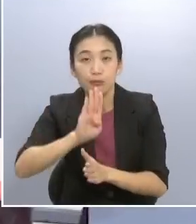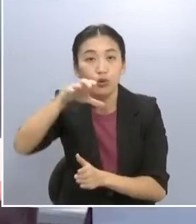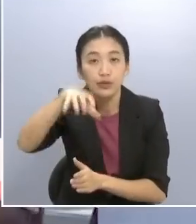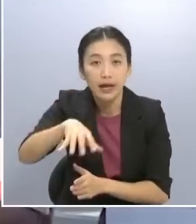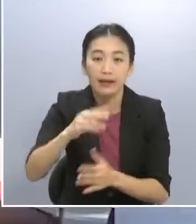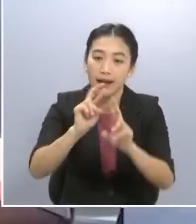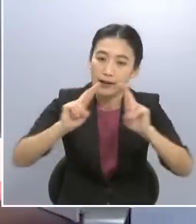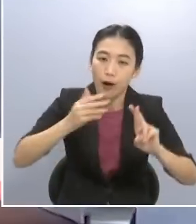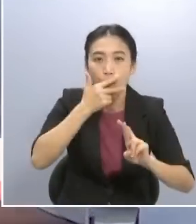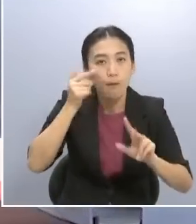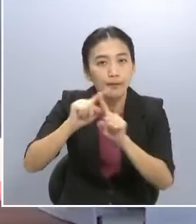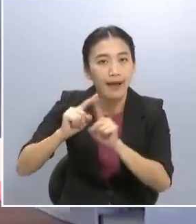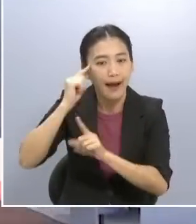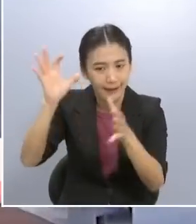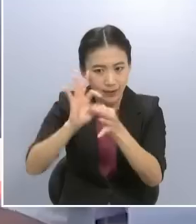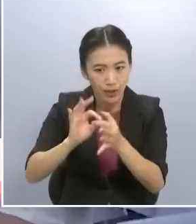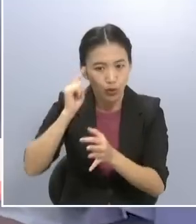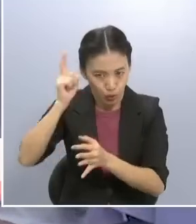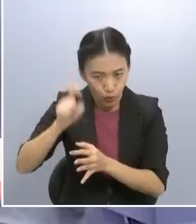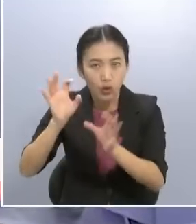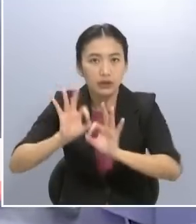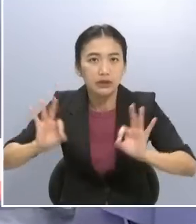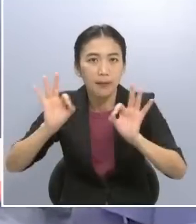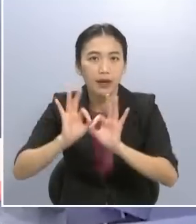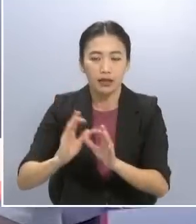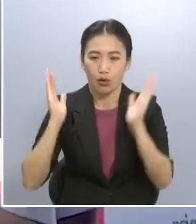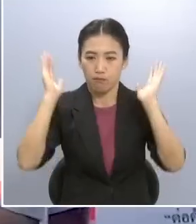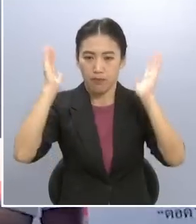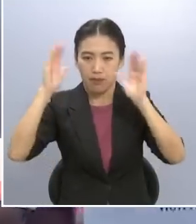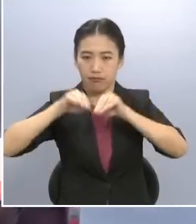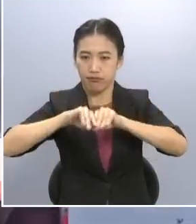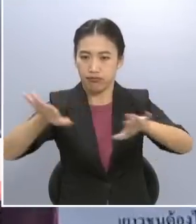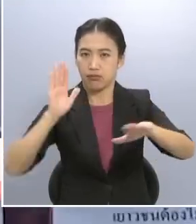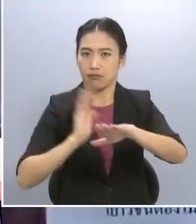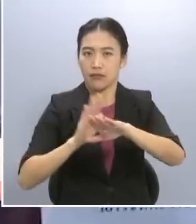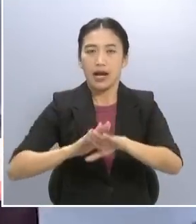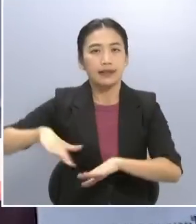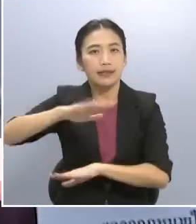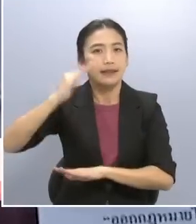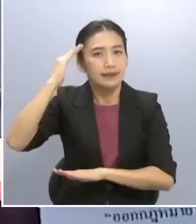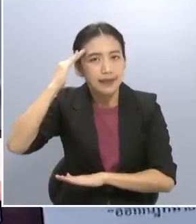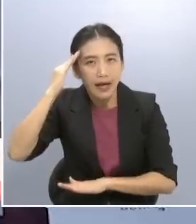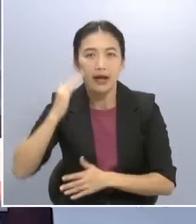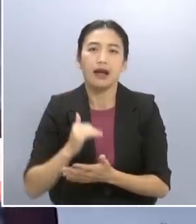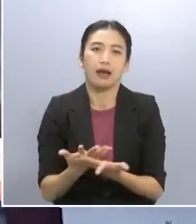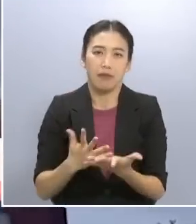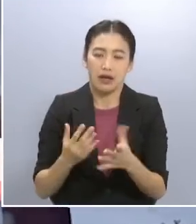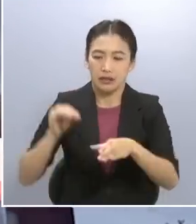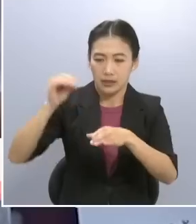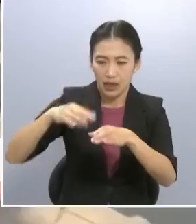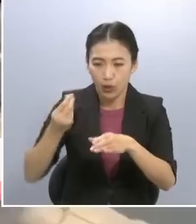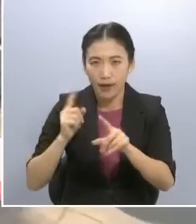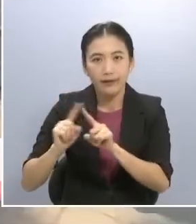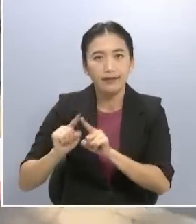กินได้และหน่วยงานที่เกี่ยวข้องต้องติดตามผลหลังจากมีการเปิดกัญชาเสรีแล้วตัวแทนเยาวชนค่